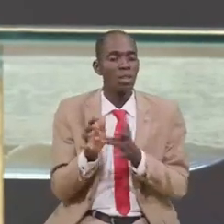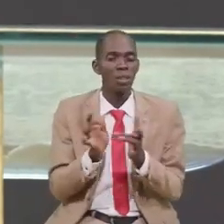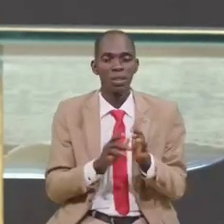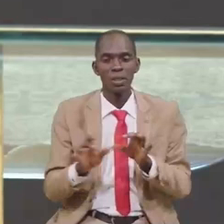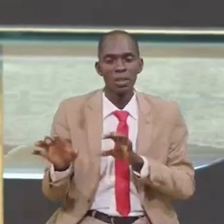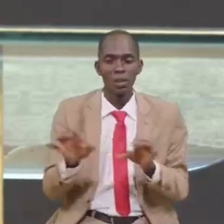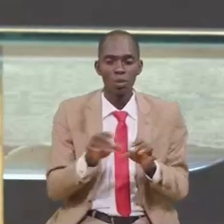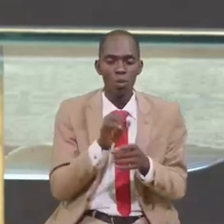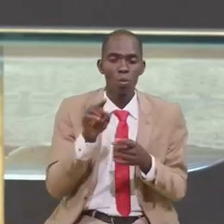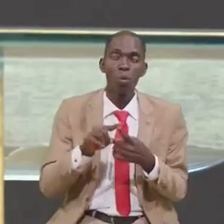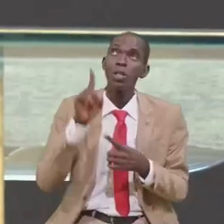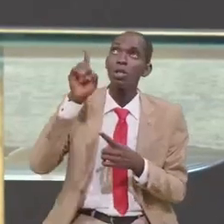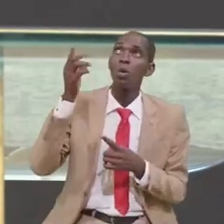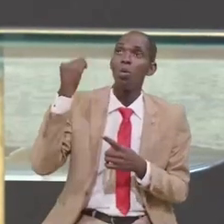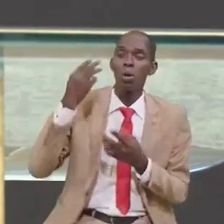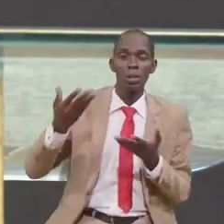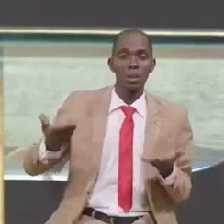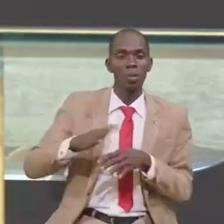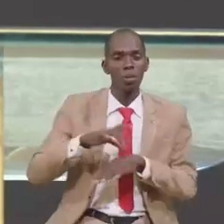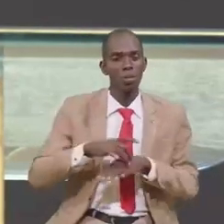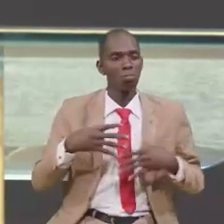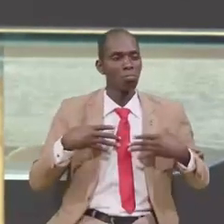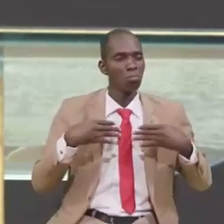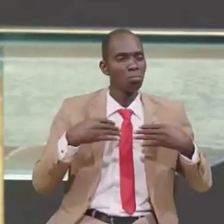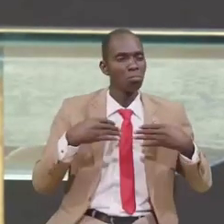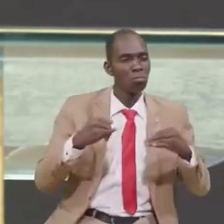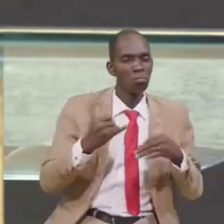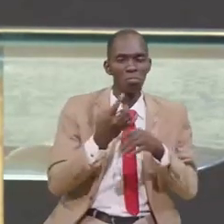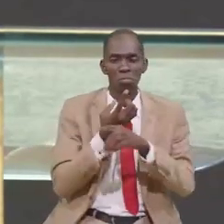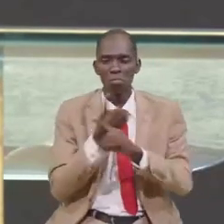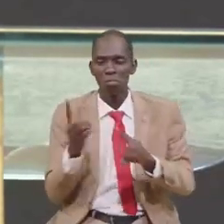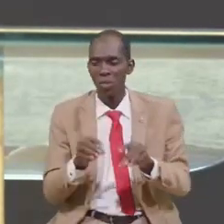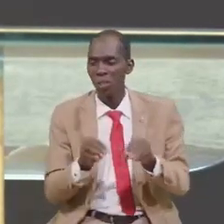la puissance de guérison. Lorsque Jésus était là sur terre,